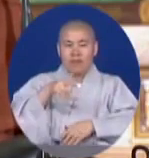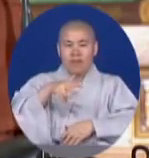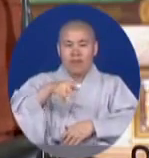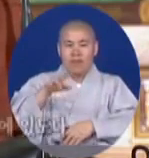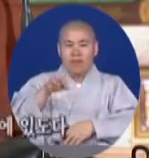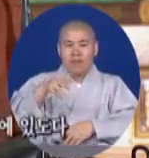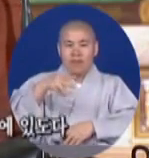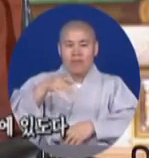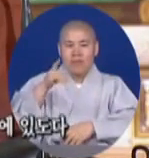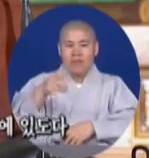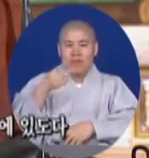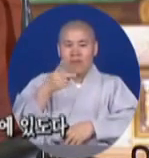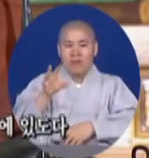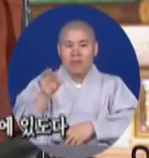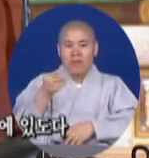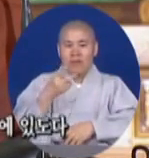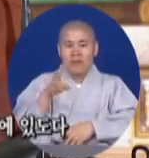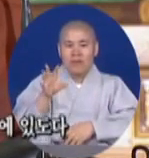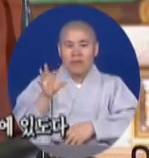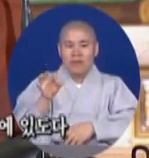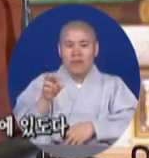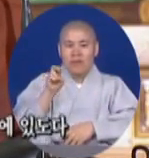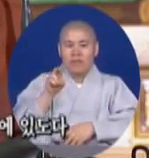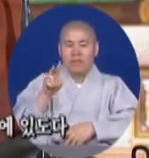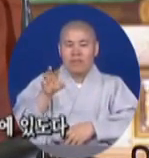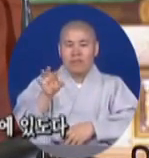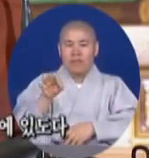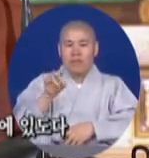정체가 당당한 명리로리라. 정체, 그